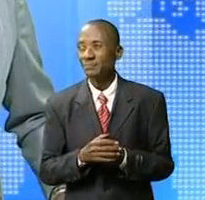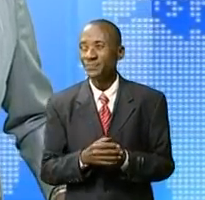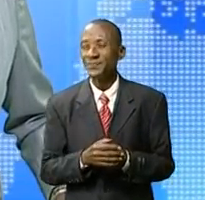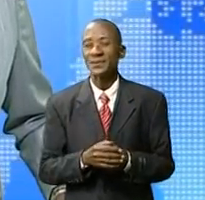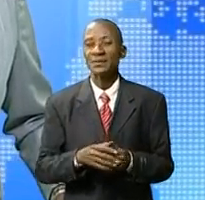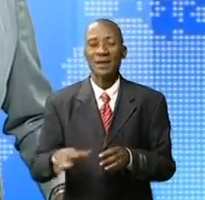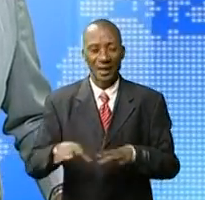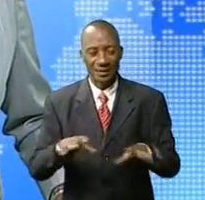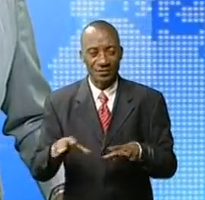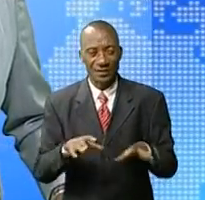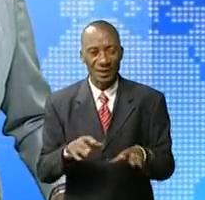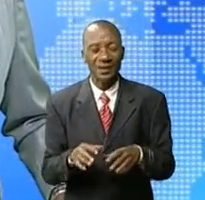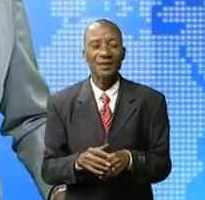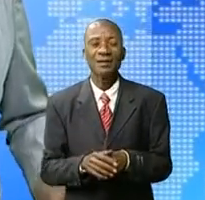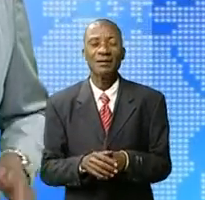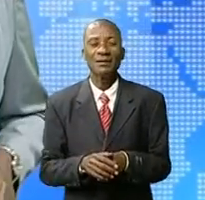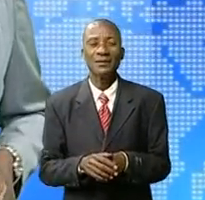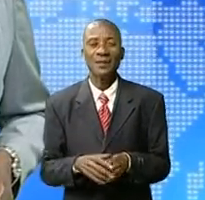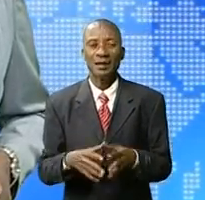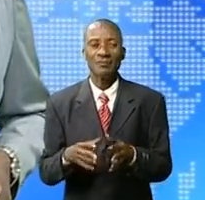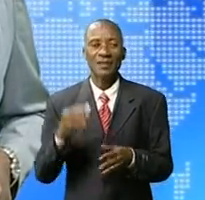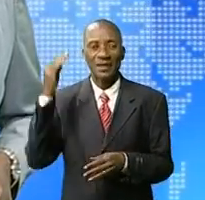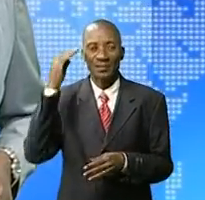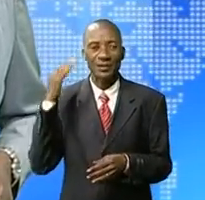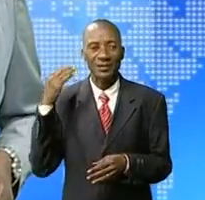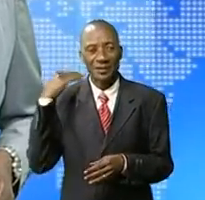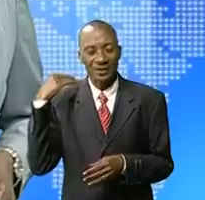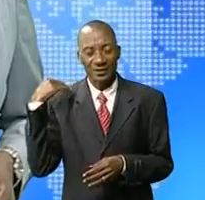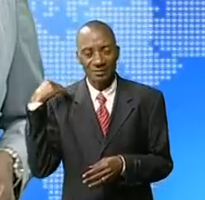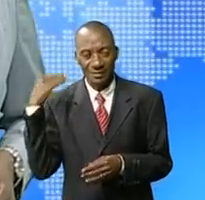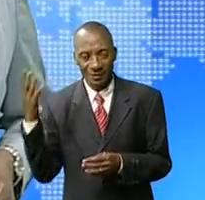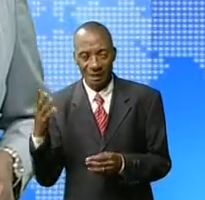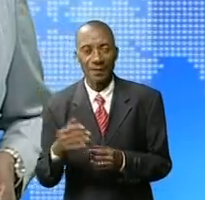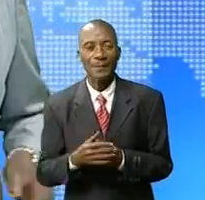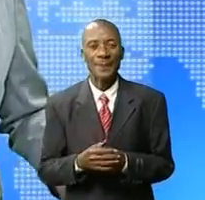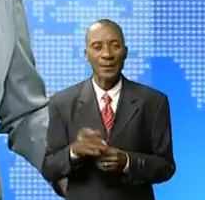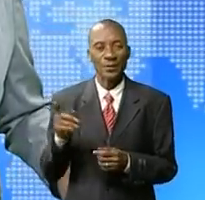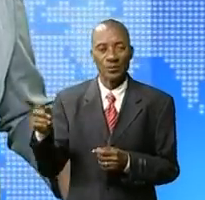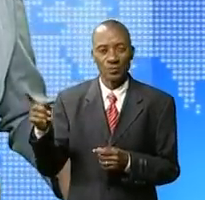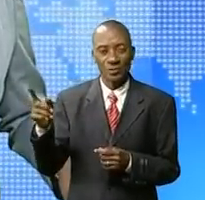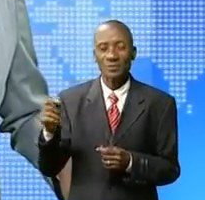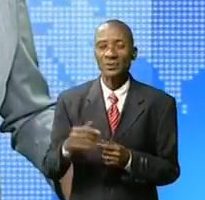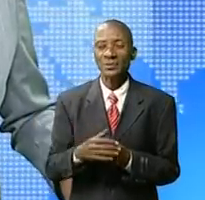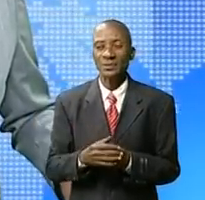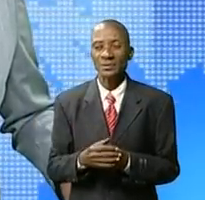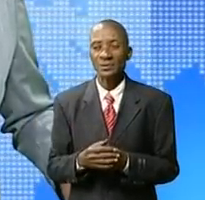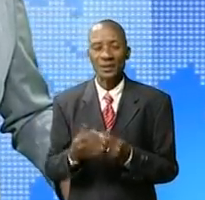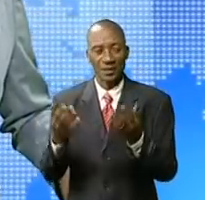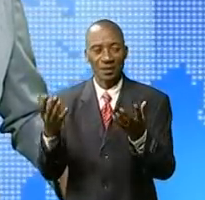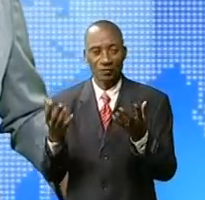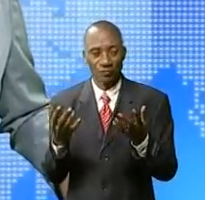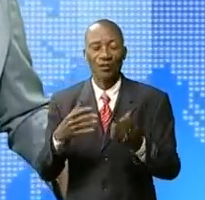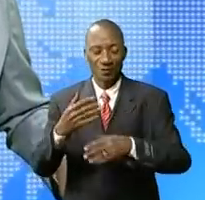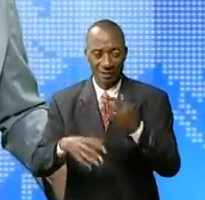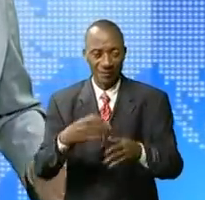de la COVID-19 disponibilise les résultats dans moins de 30 minutes. Un partenariat public-privé a été signé avec le gouvernement de la République.